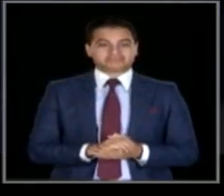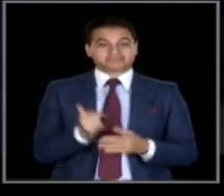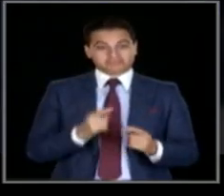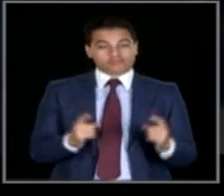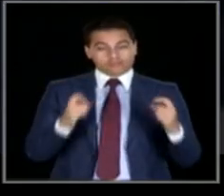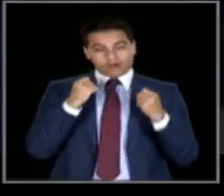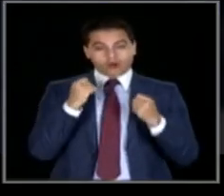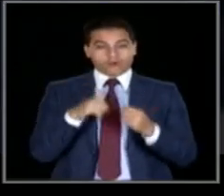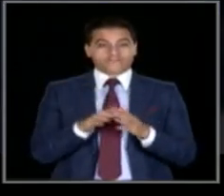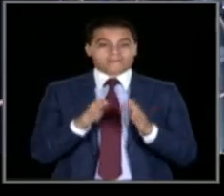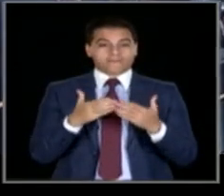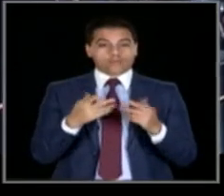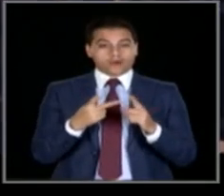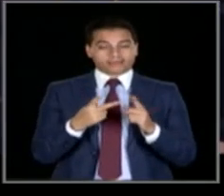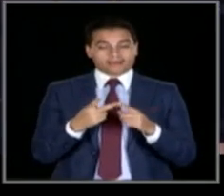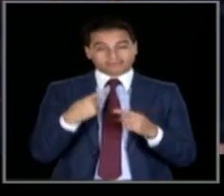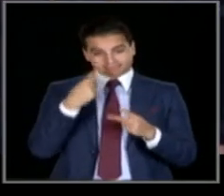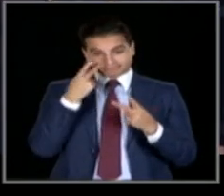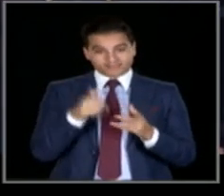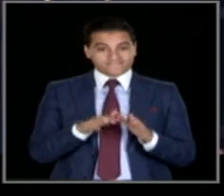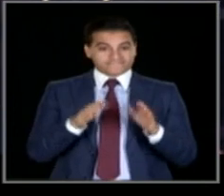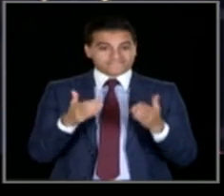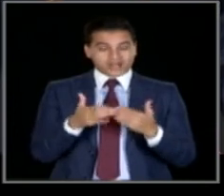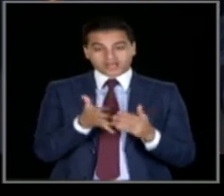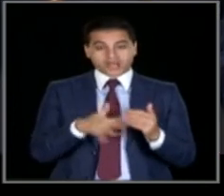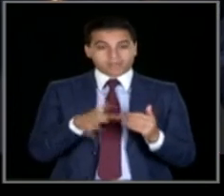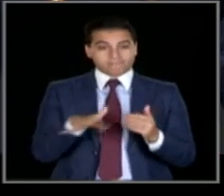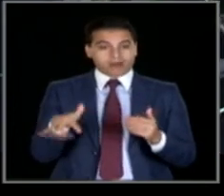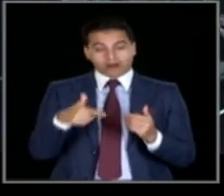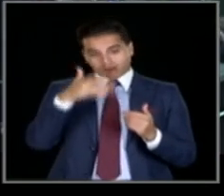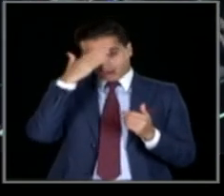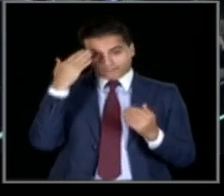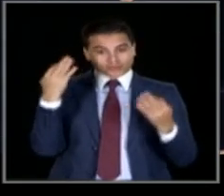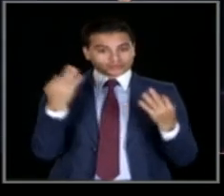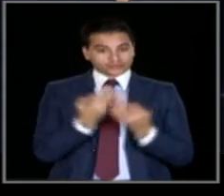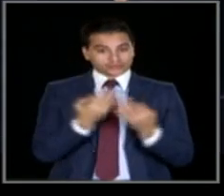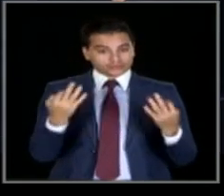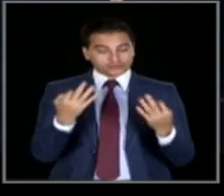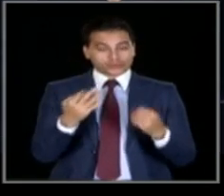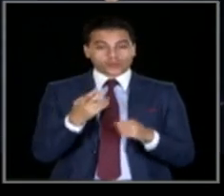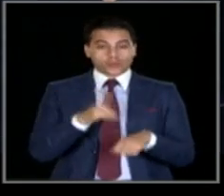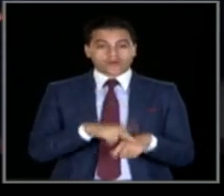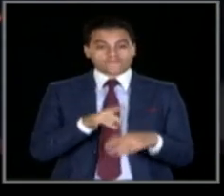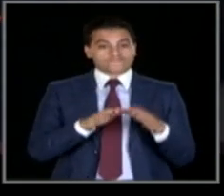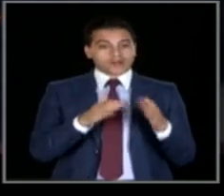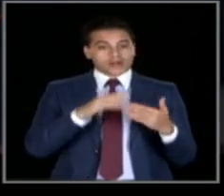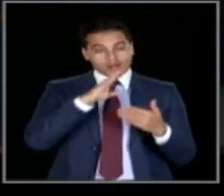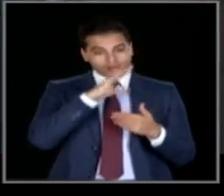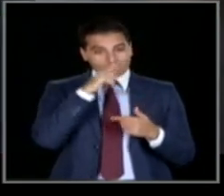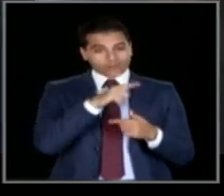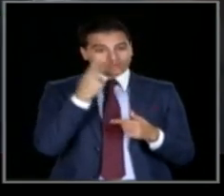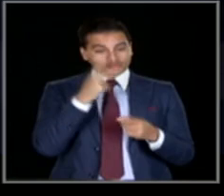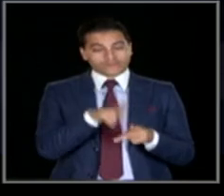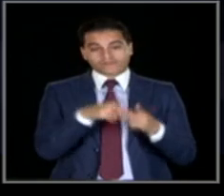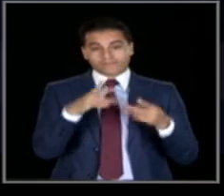مباراة قوية في المجموعة الثانية. فريق البحارة عندهم خبرة، ولكن الملوك كان ليهم رأي